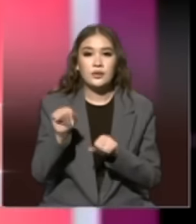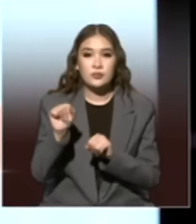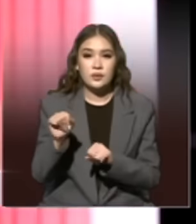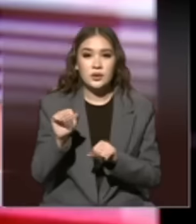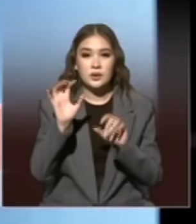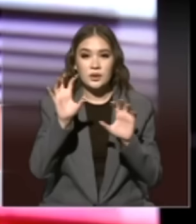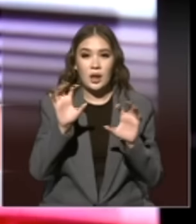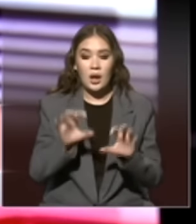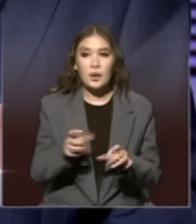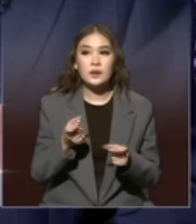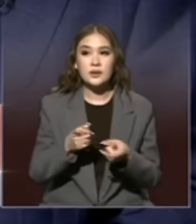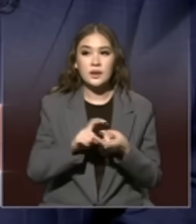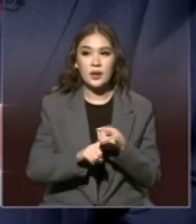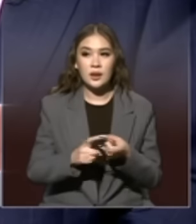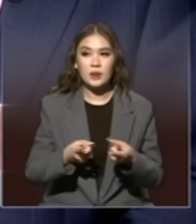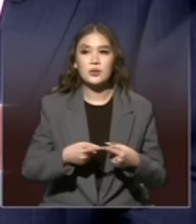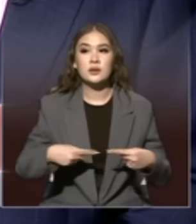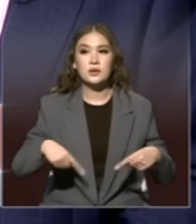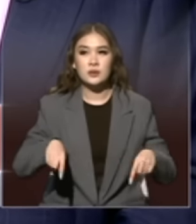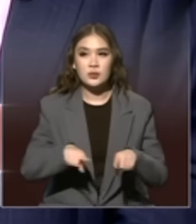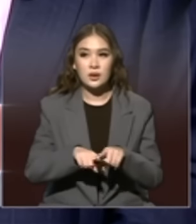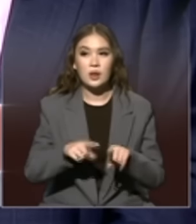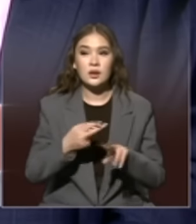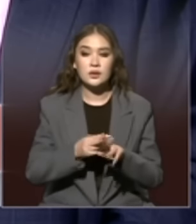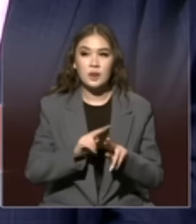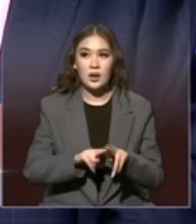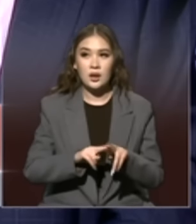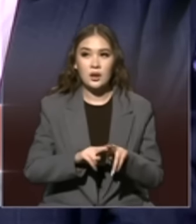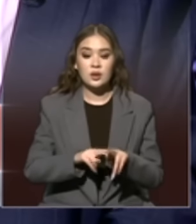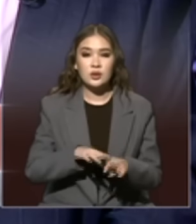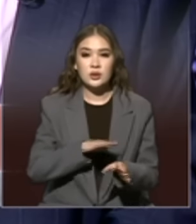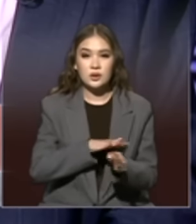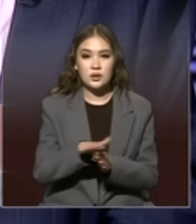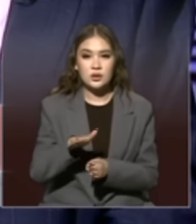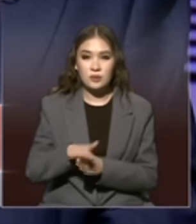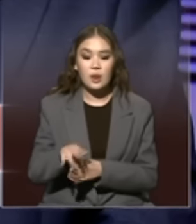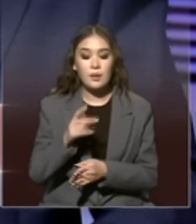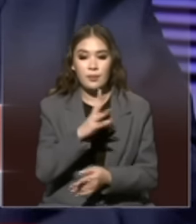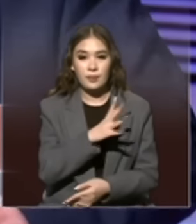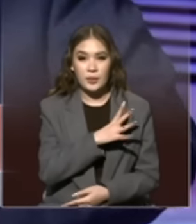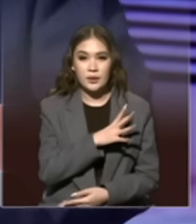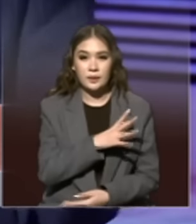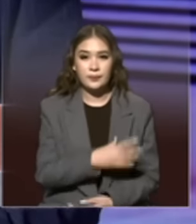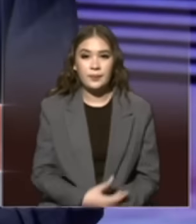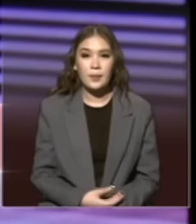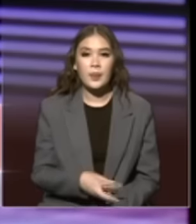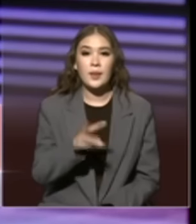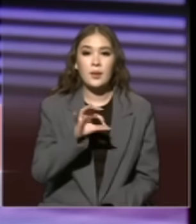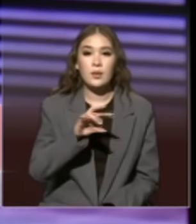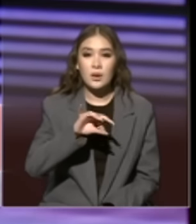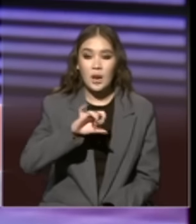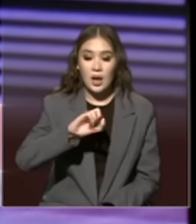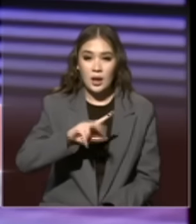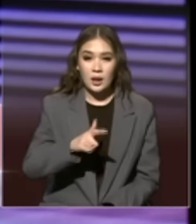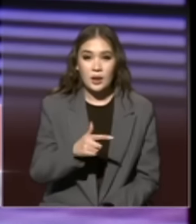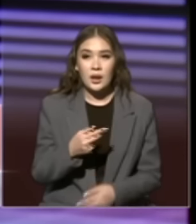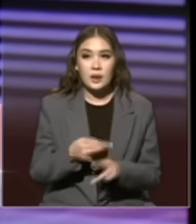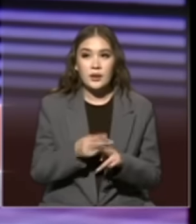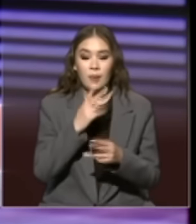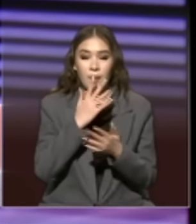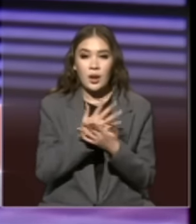заңға сәйкес, заңның шеңберінде өздерінің кәсіби қызметтерін атқарып шықты. Ал енді жаңағы моральдық жақтар, ол жаңағы қарап